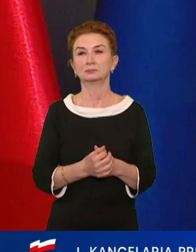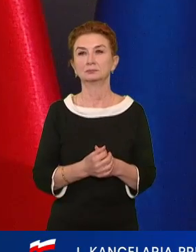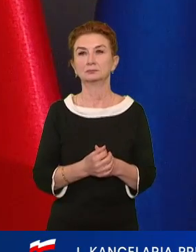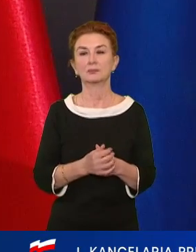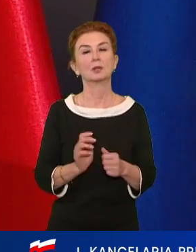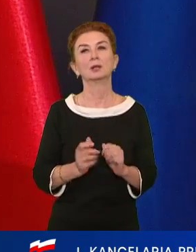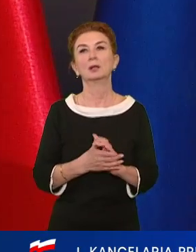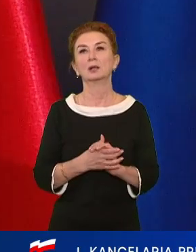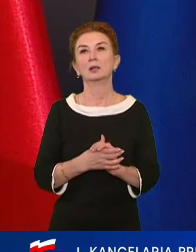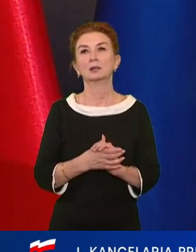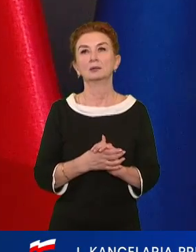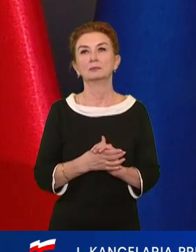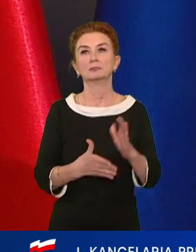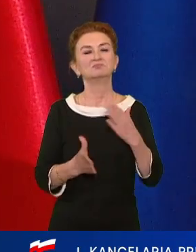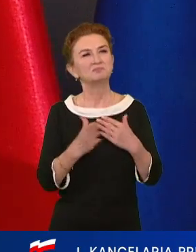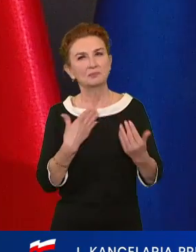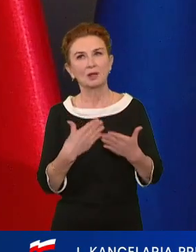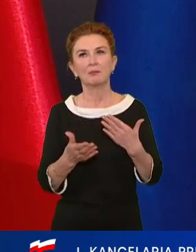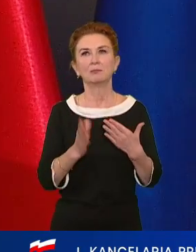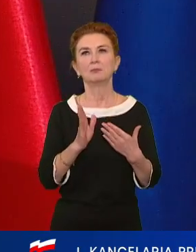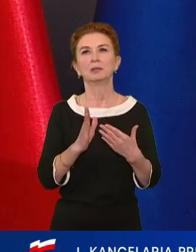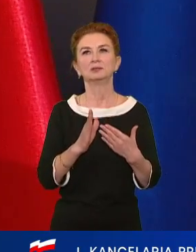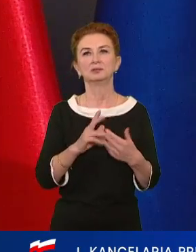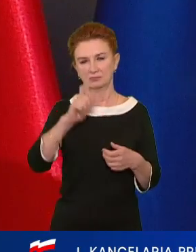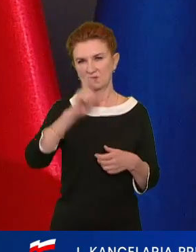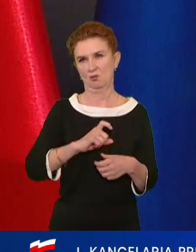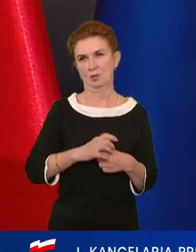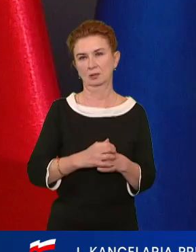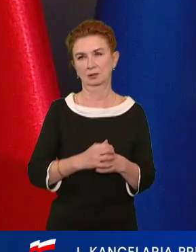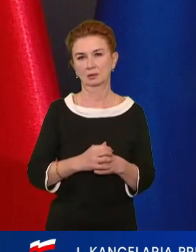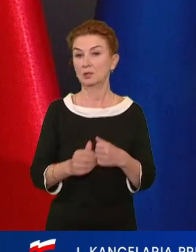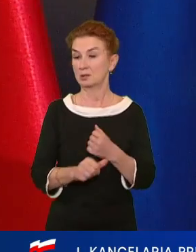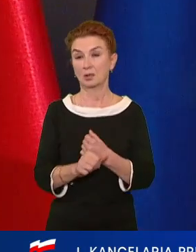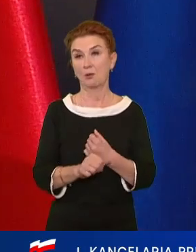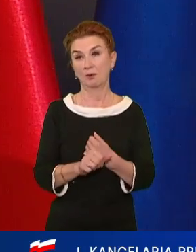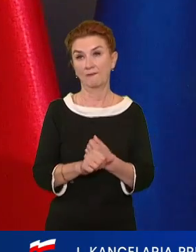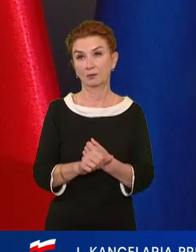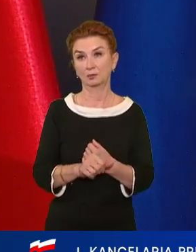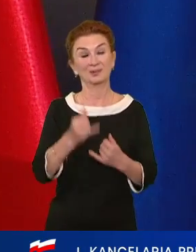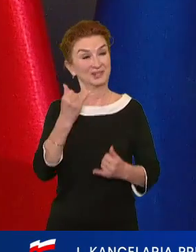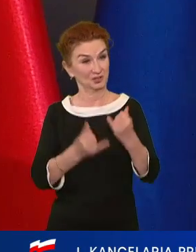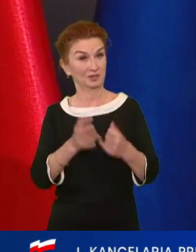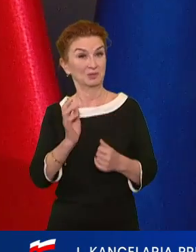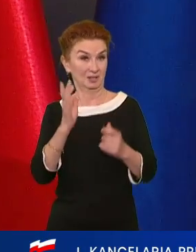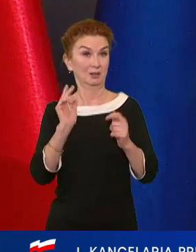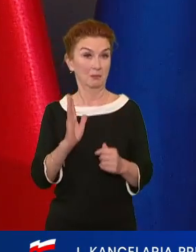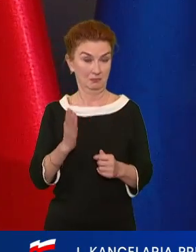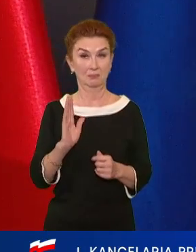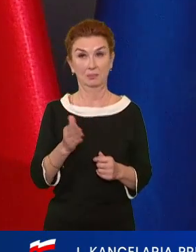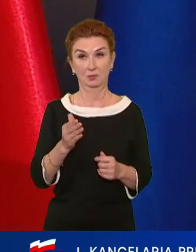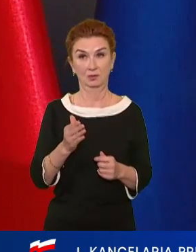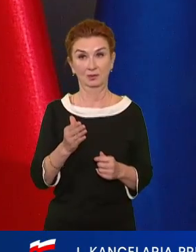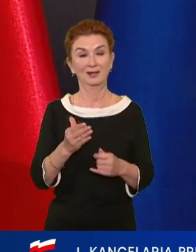będzie z bardzo złe dlatego jeżeli tak się stało będą umierali ludzie